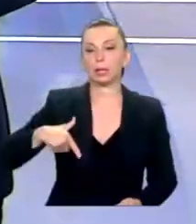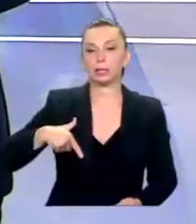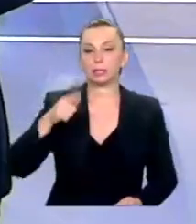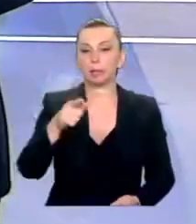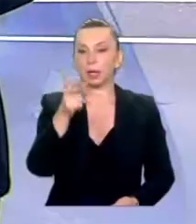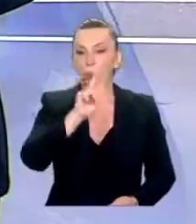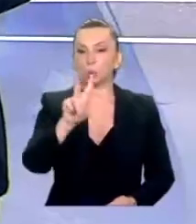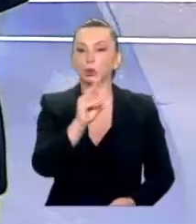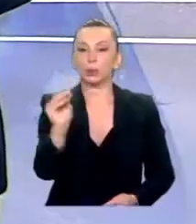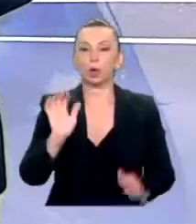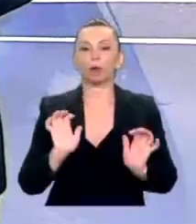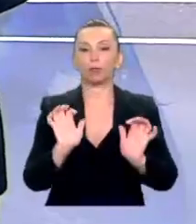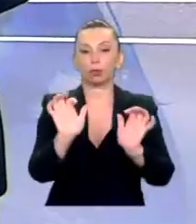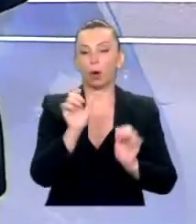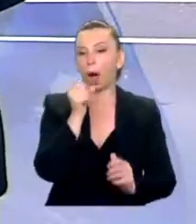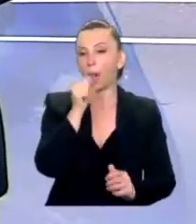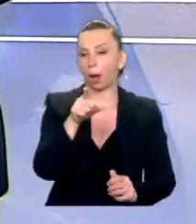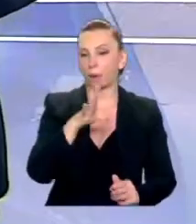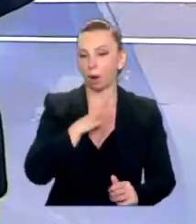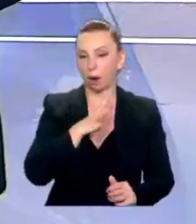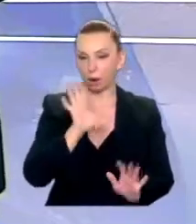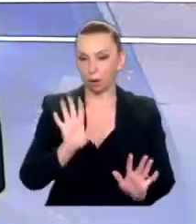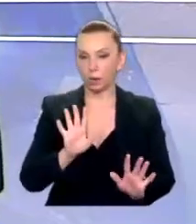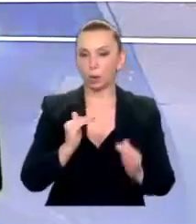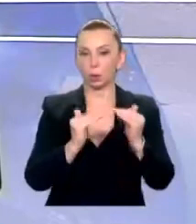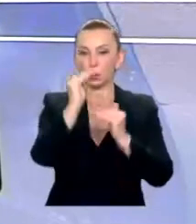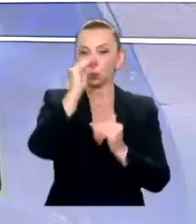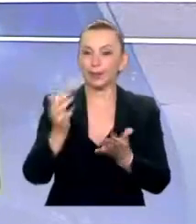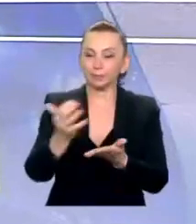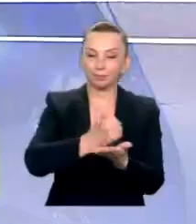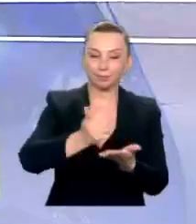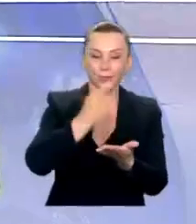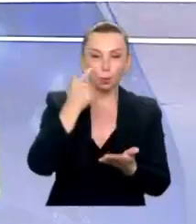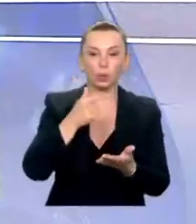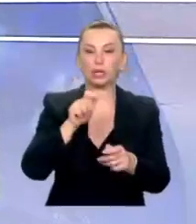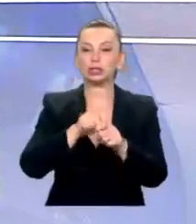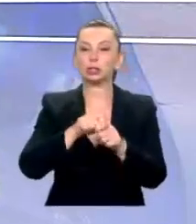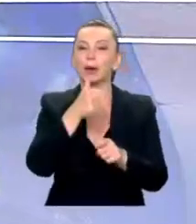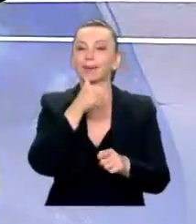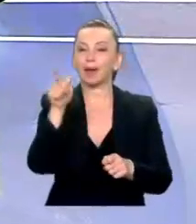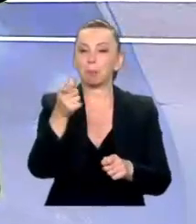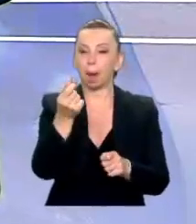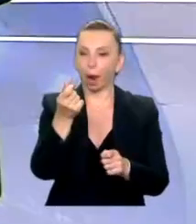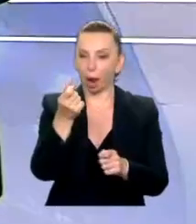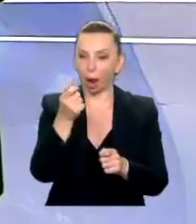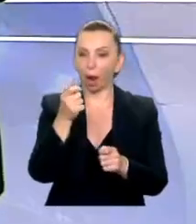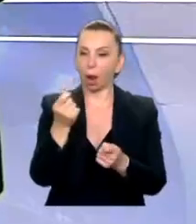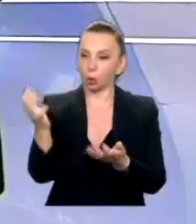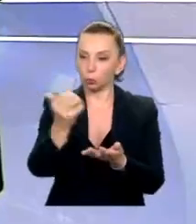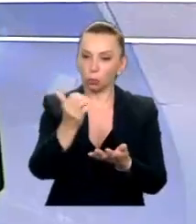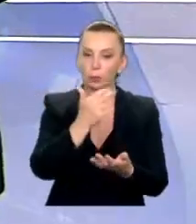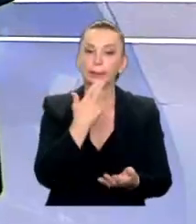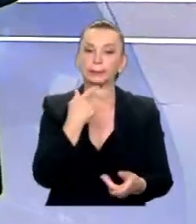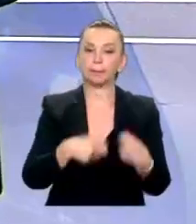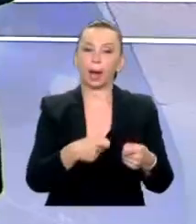İzmir'den 200 milyonluk bir vurgun haberi geldi sevgili seyirciler. Yüksek getiri vaadiyle iş insanlarından para toplayan yine bir